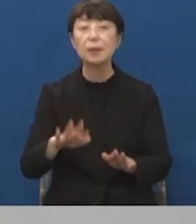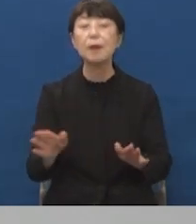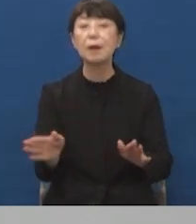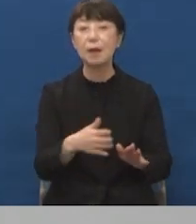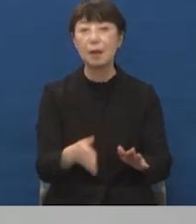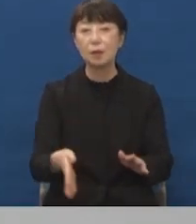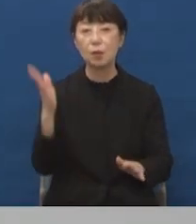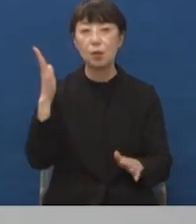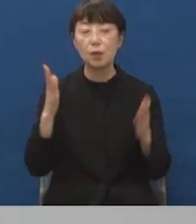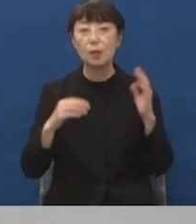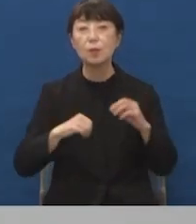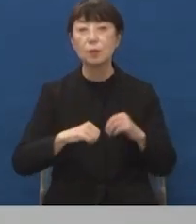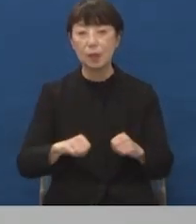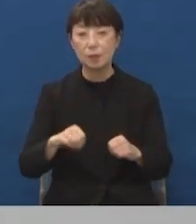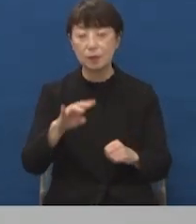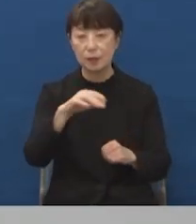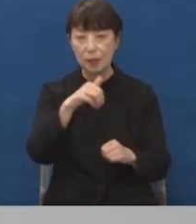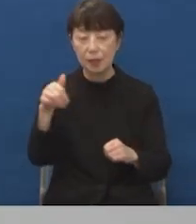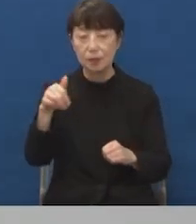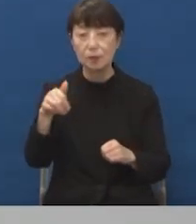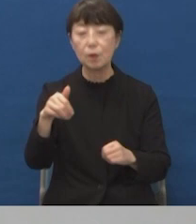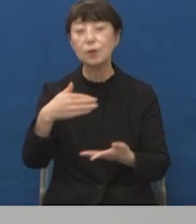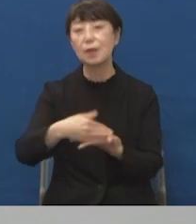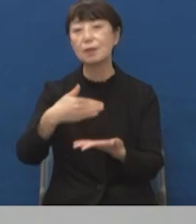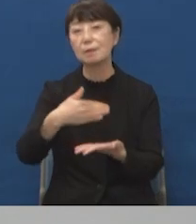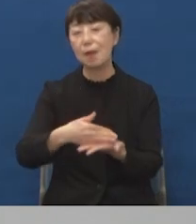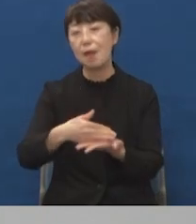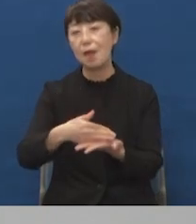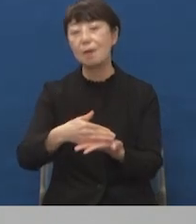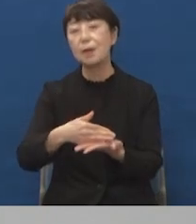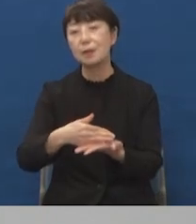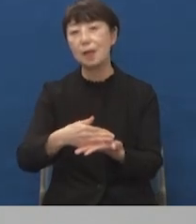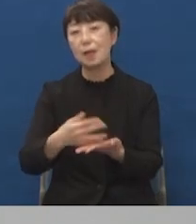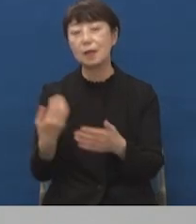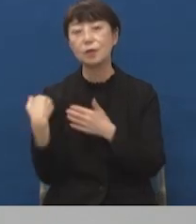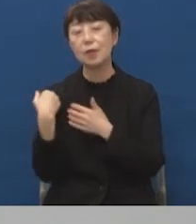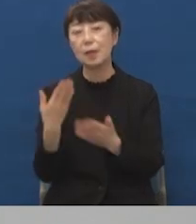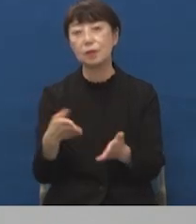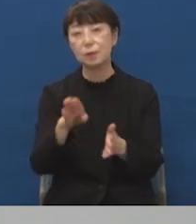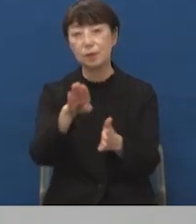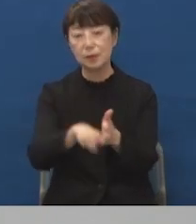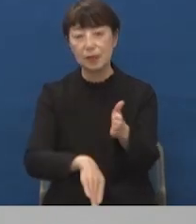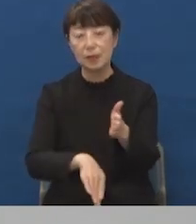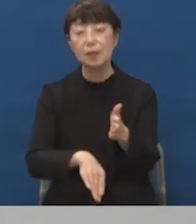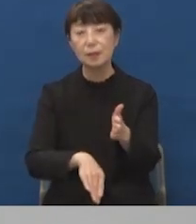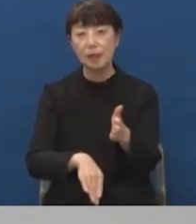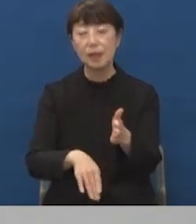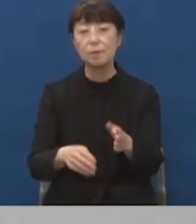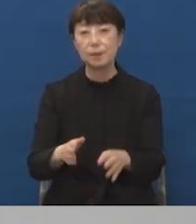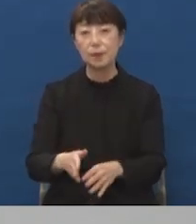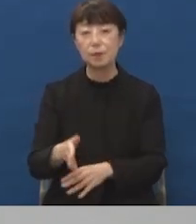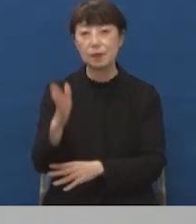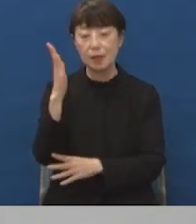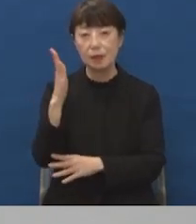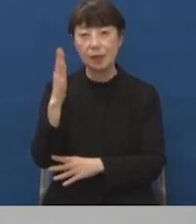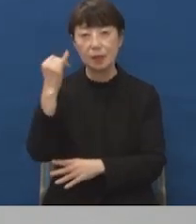本案は議案の説明及び委員会付託を省略の上、原案の通り可決することにご異議ありませ